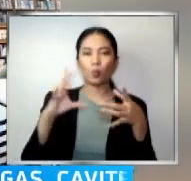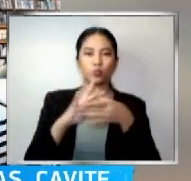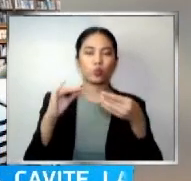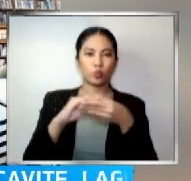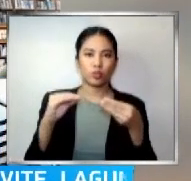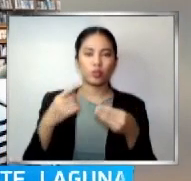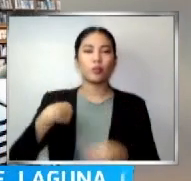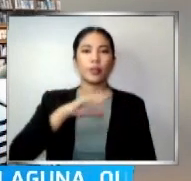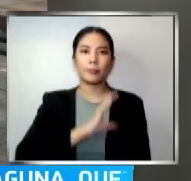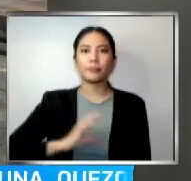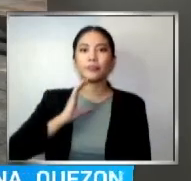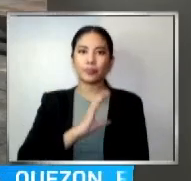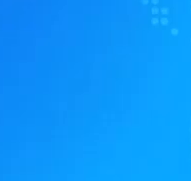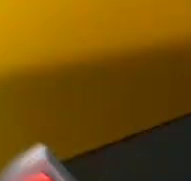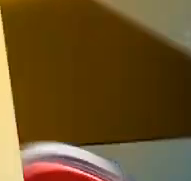mga naiwan.